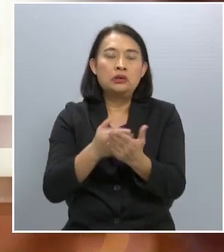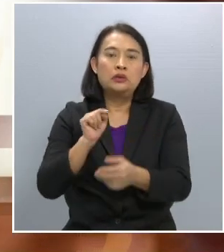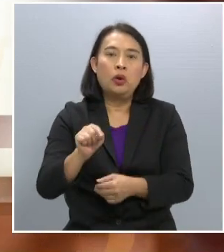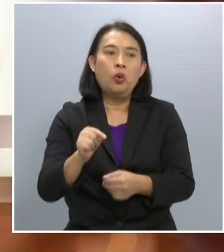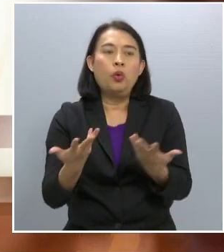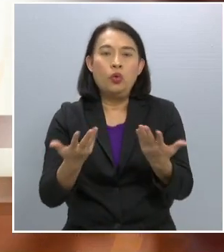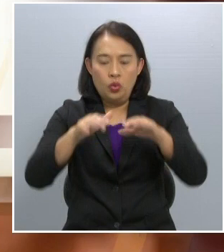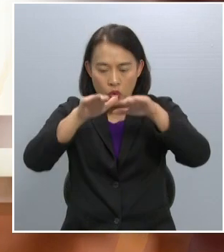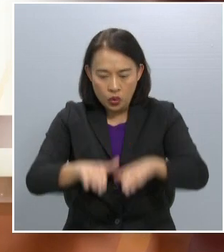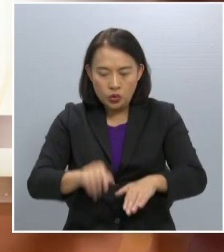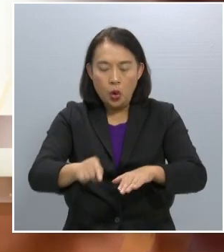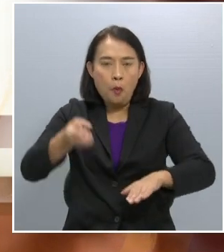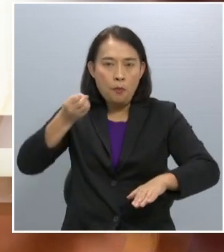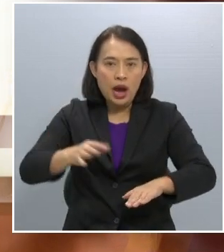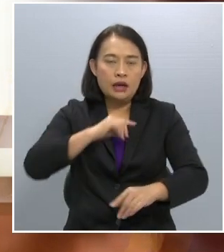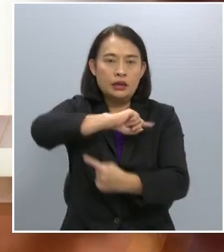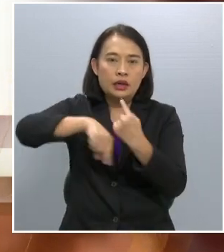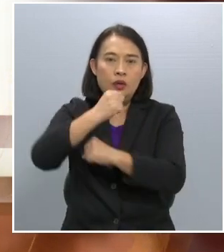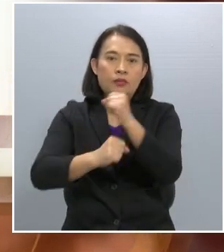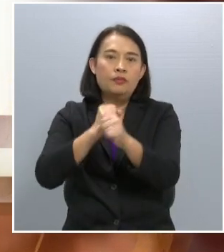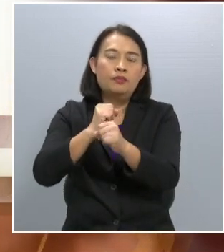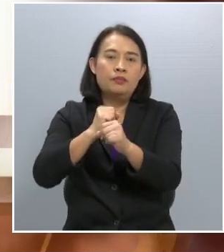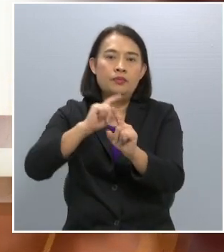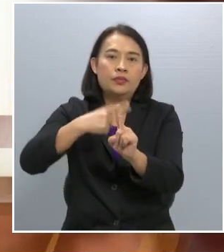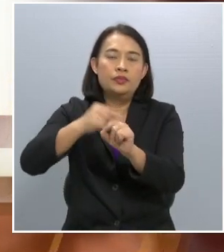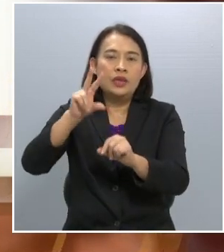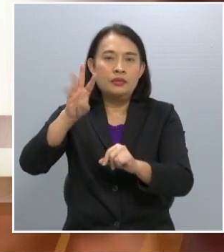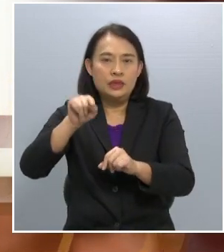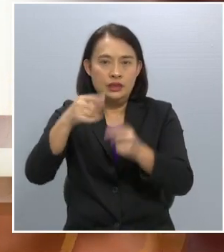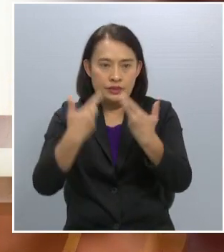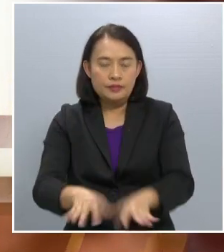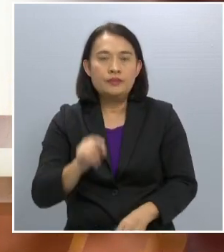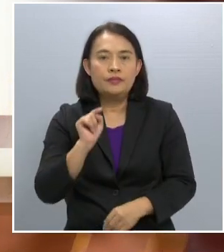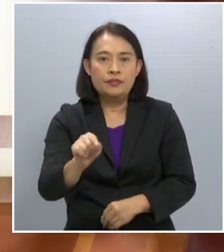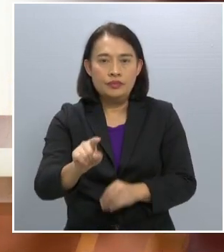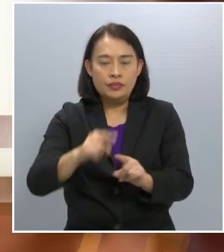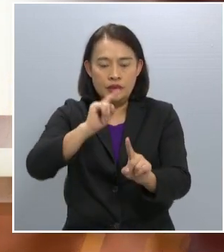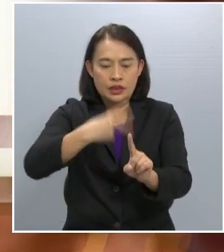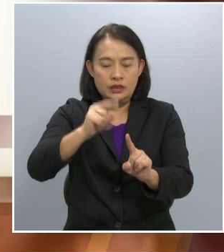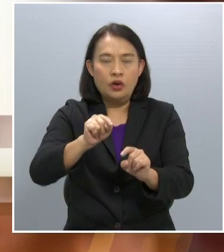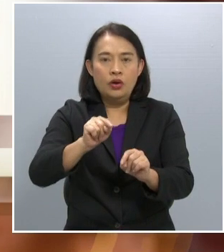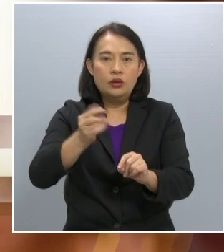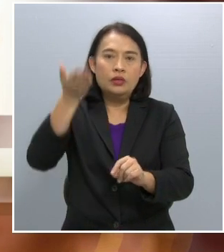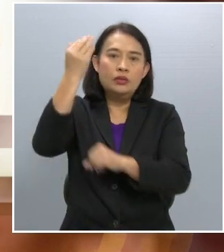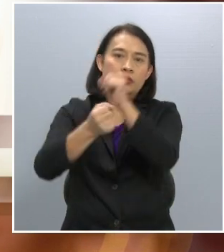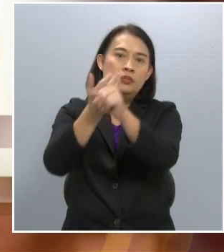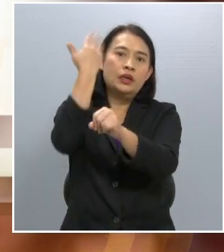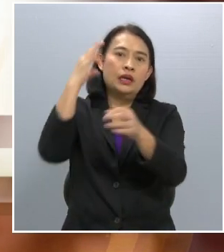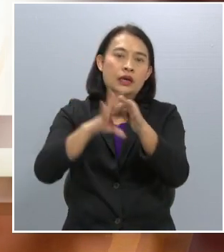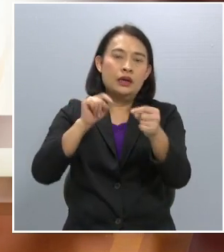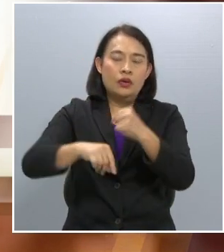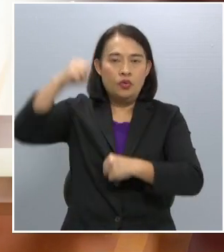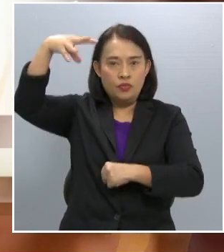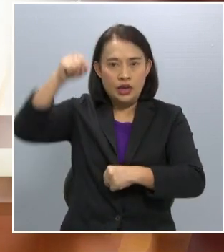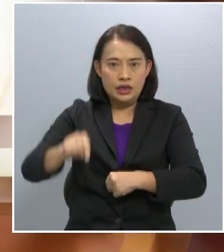34เดือนนับตั้งแต่เดือนกุมภาพันธ์ปี 64เลยนะคะเหตุผลเป็นเพราะการลดลงของราคาสิค้าในกลุ่มพลังงานค่ะไม่